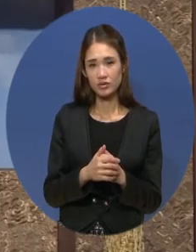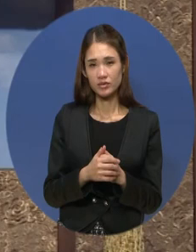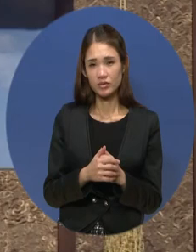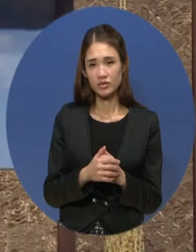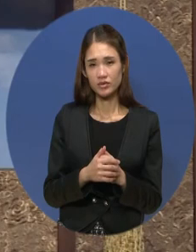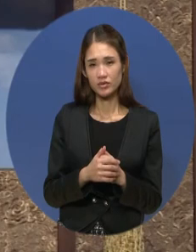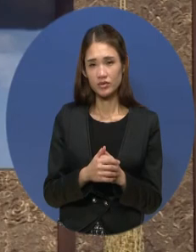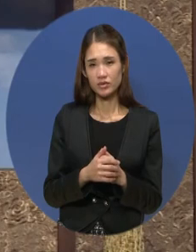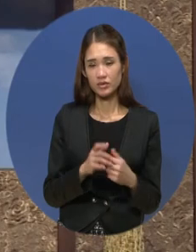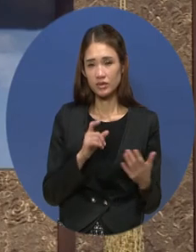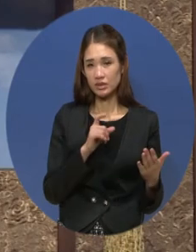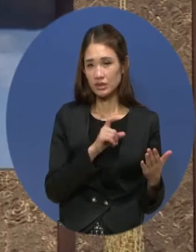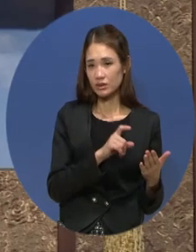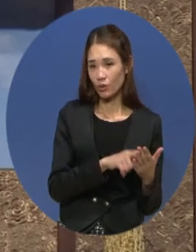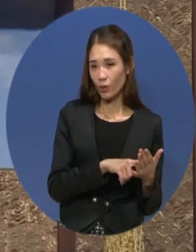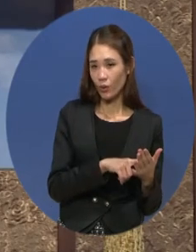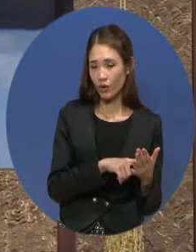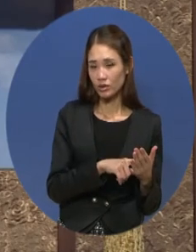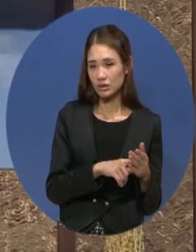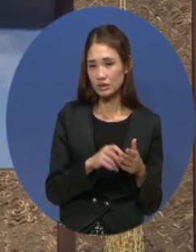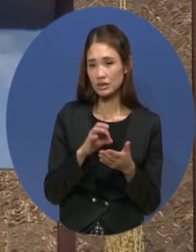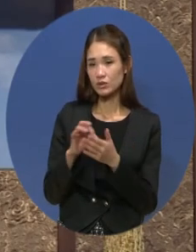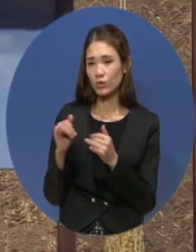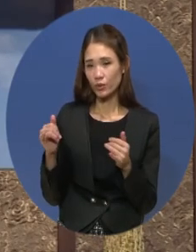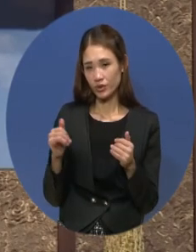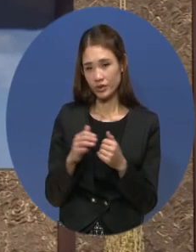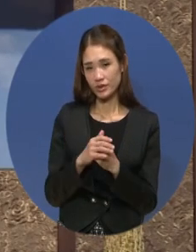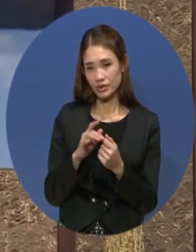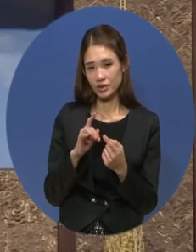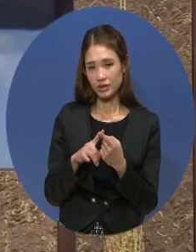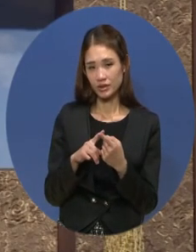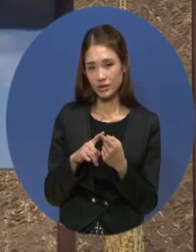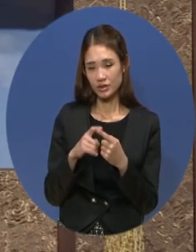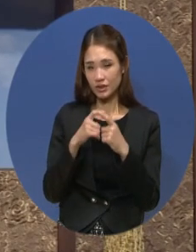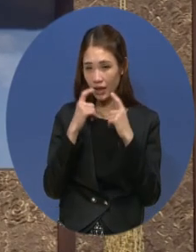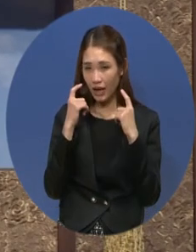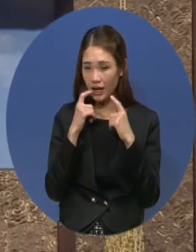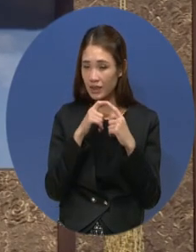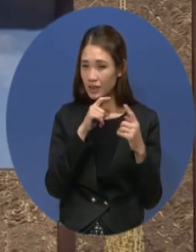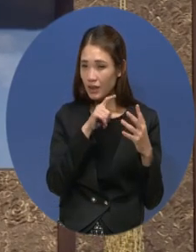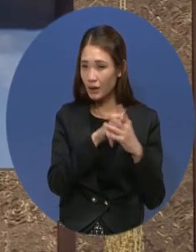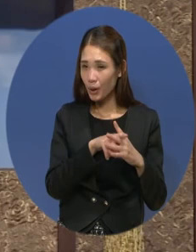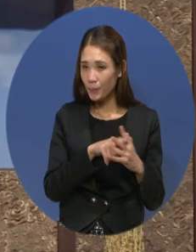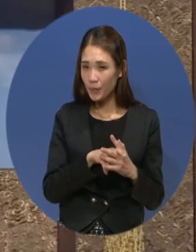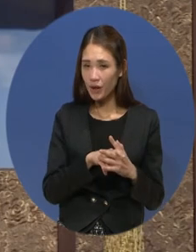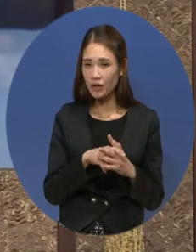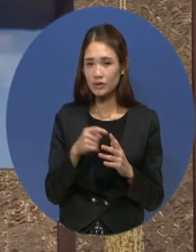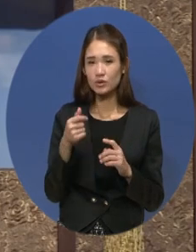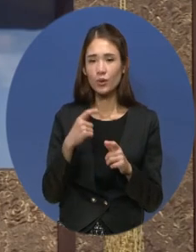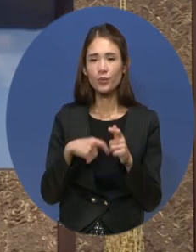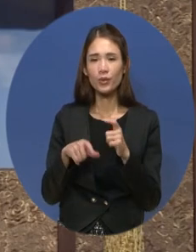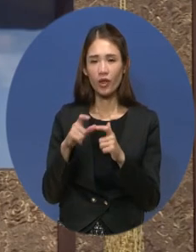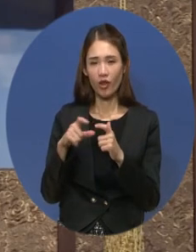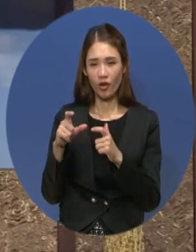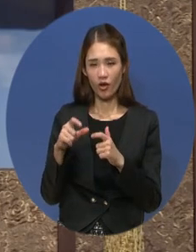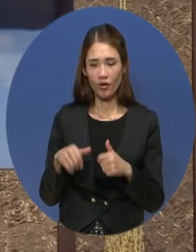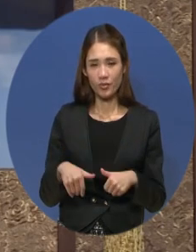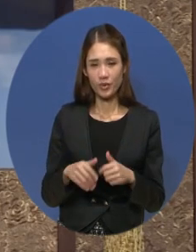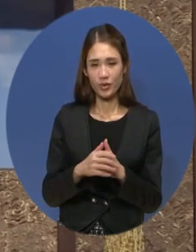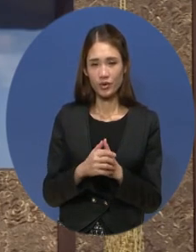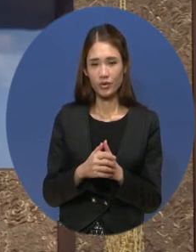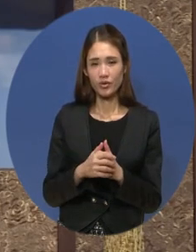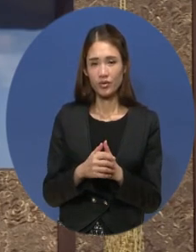등록되어 있는 이 요인들에 대한 개별 파악을 뭐 좀 더 해야 되고요 또